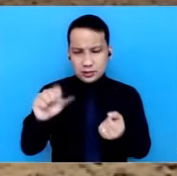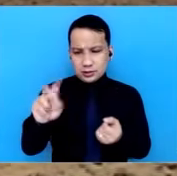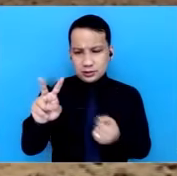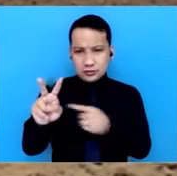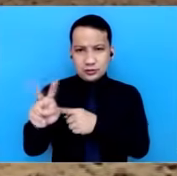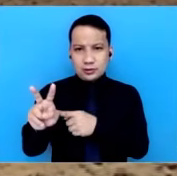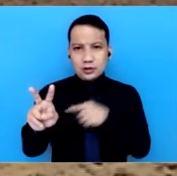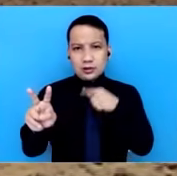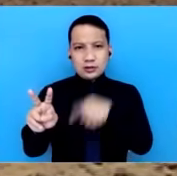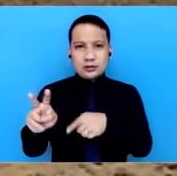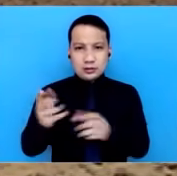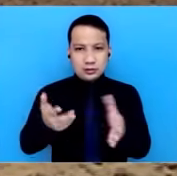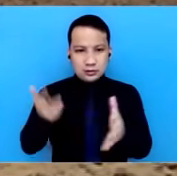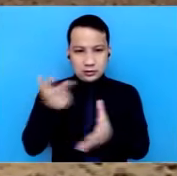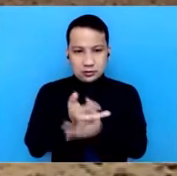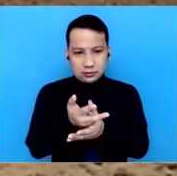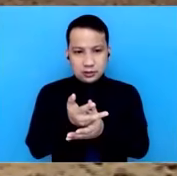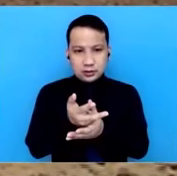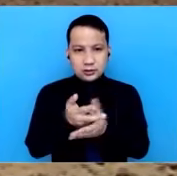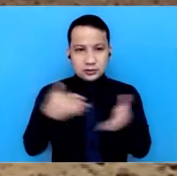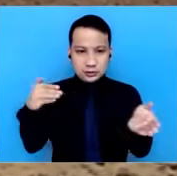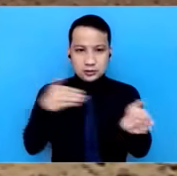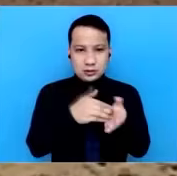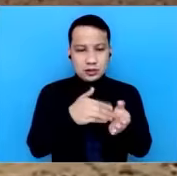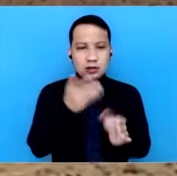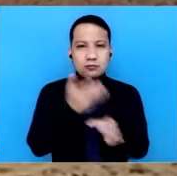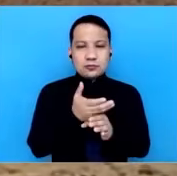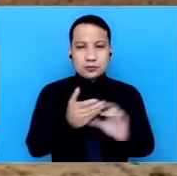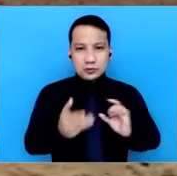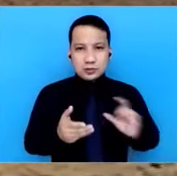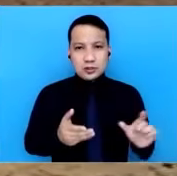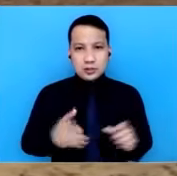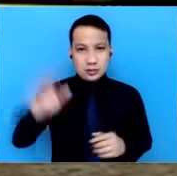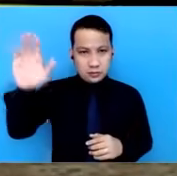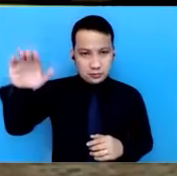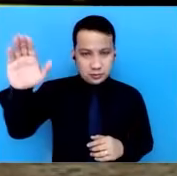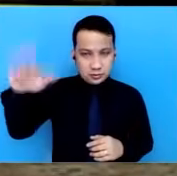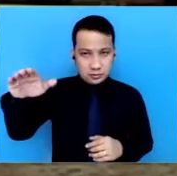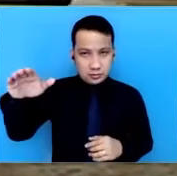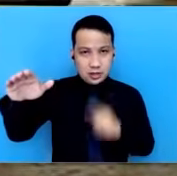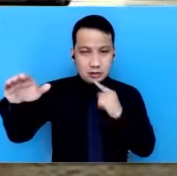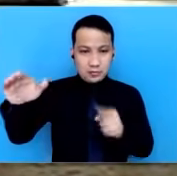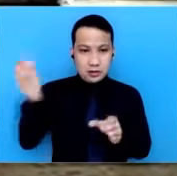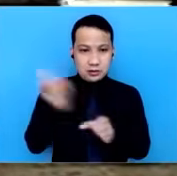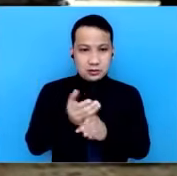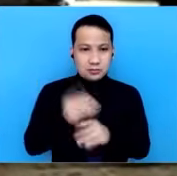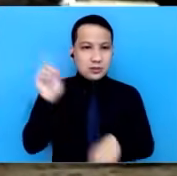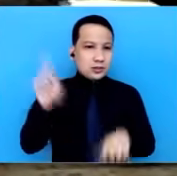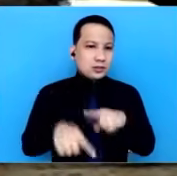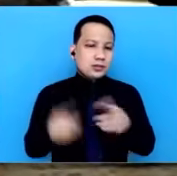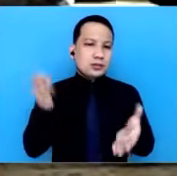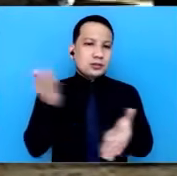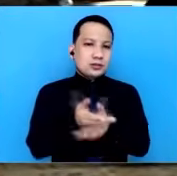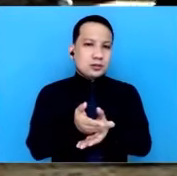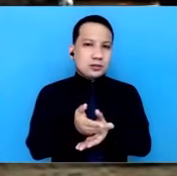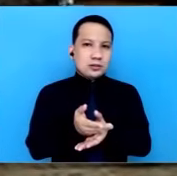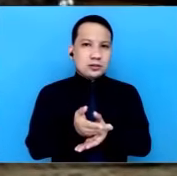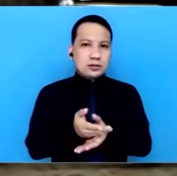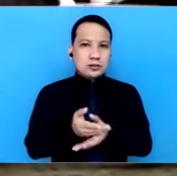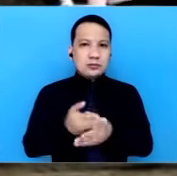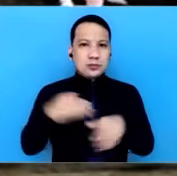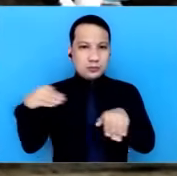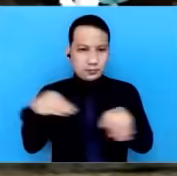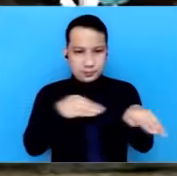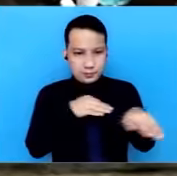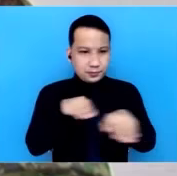ang nakaparad ng police mobile. Pinara raw ng mga operatiba ang sasakyan ng aktor pero hindi ito tumigil kaya nagkaroon ng habulan.